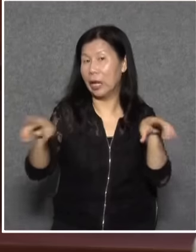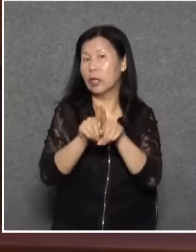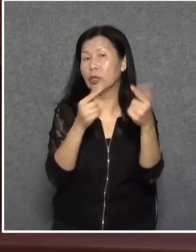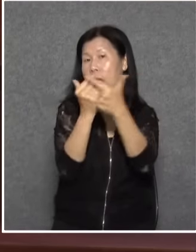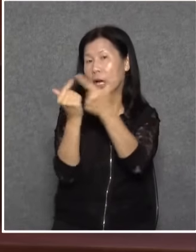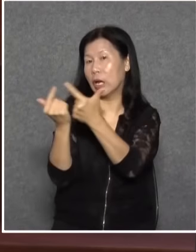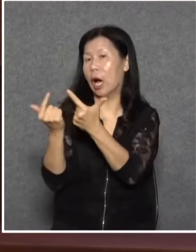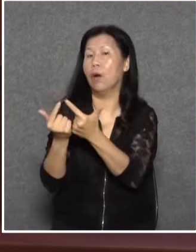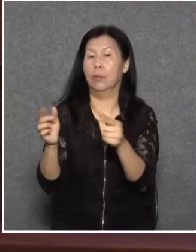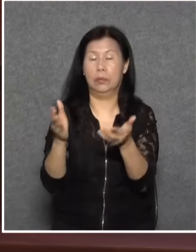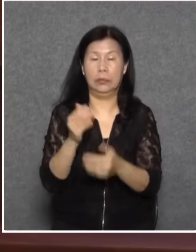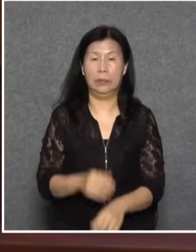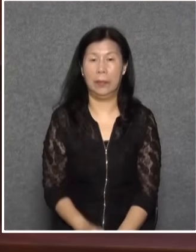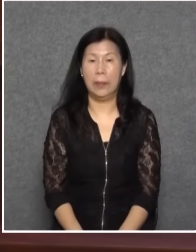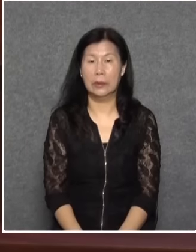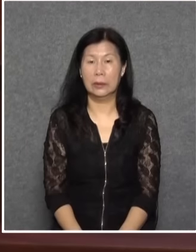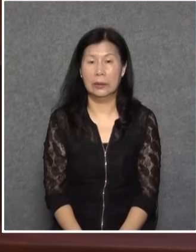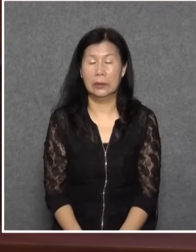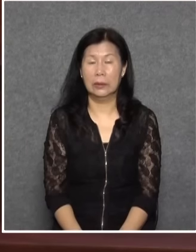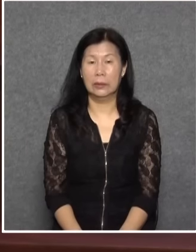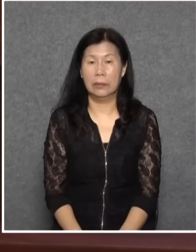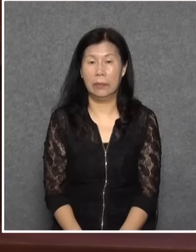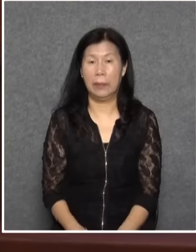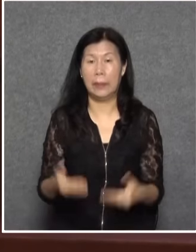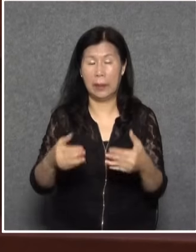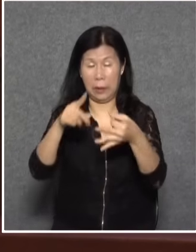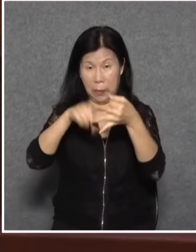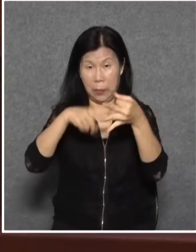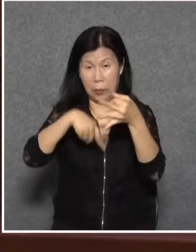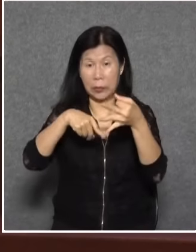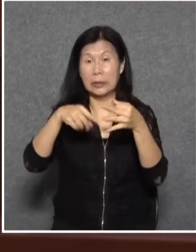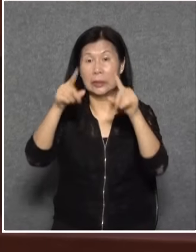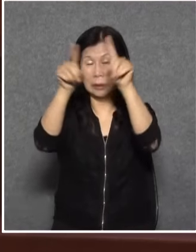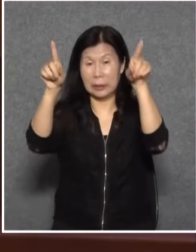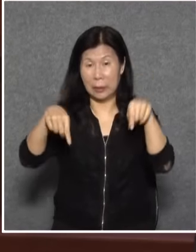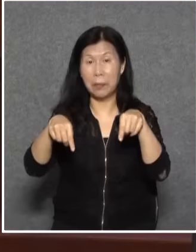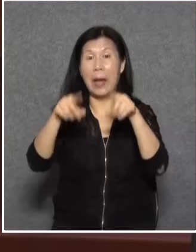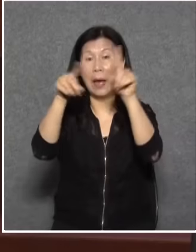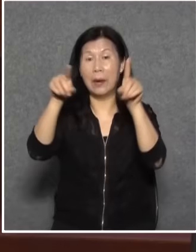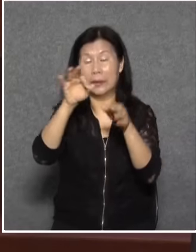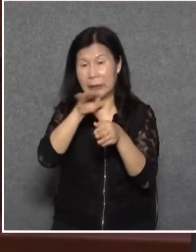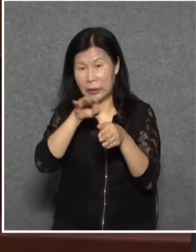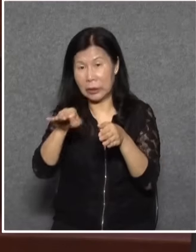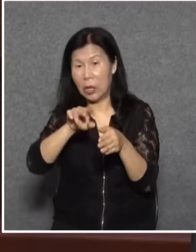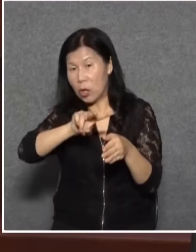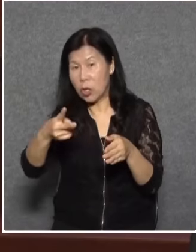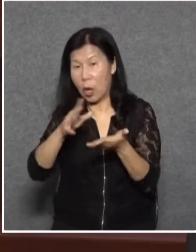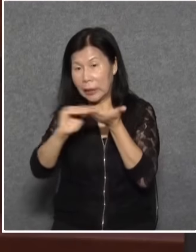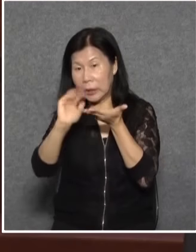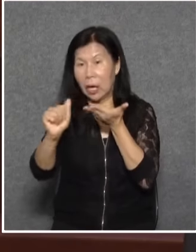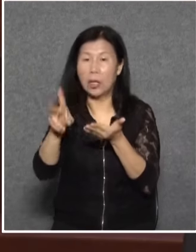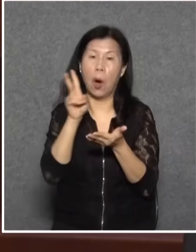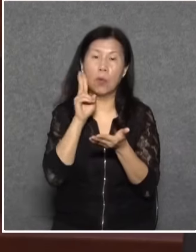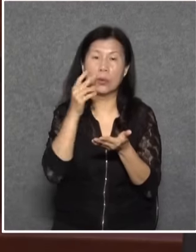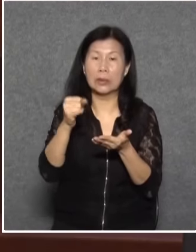咪？喂，我將嗰個文字改得清通少少啊，你都唔啱數。你